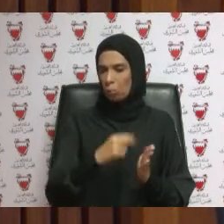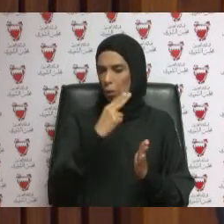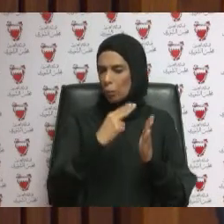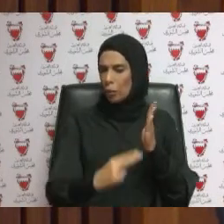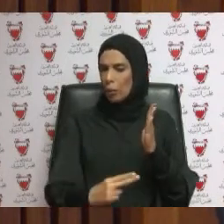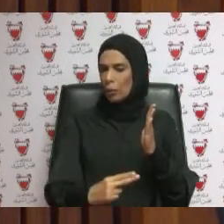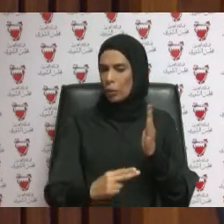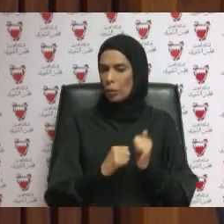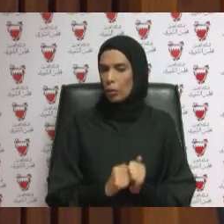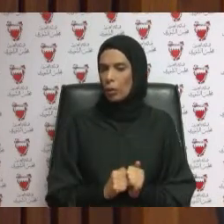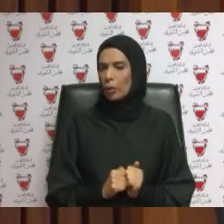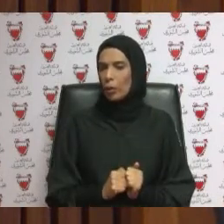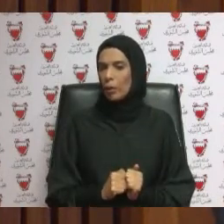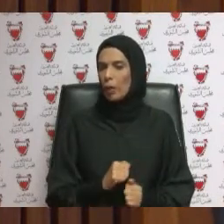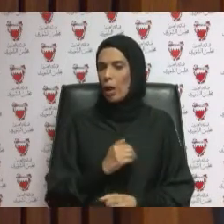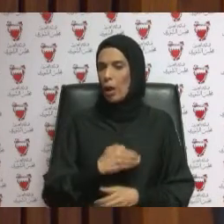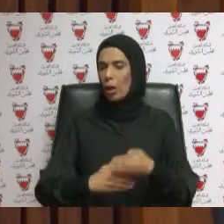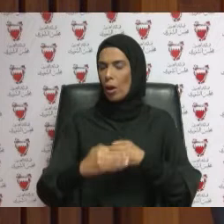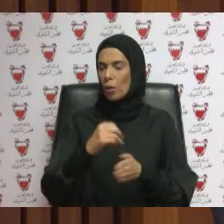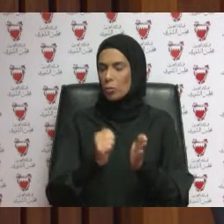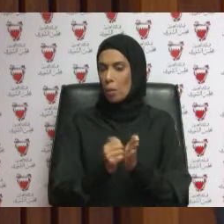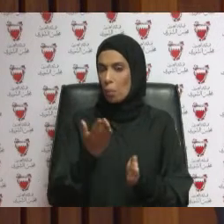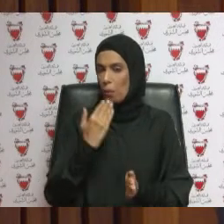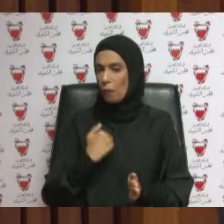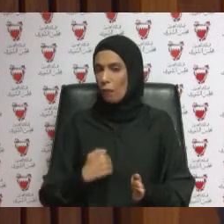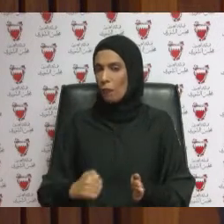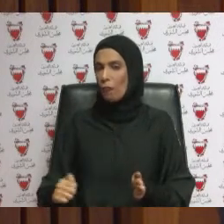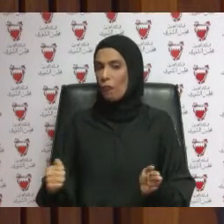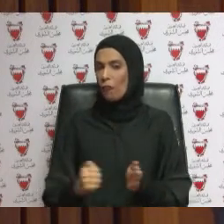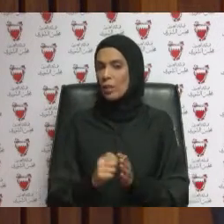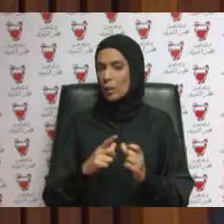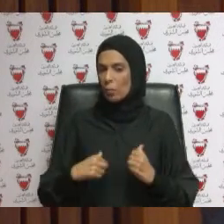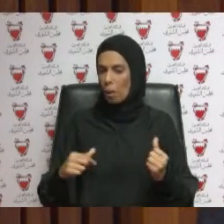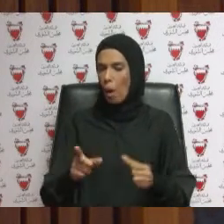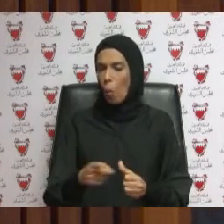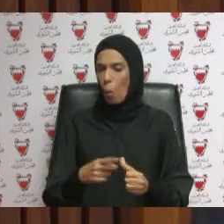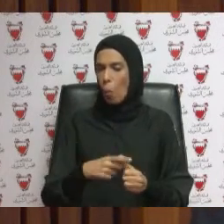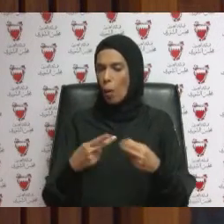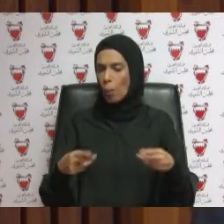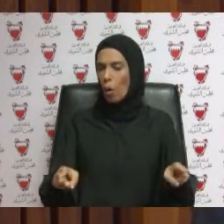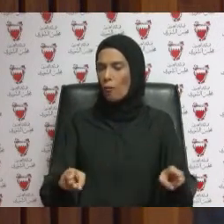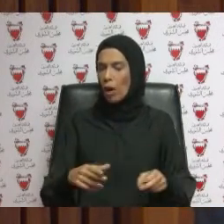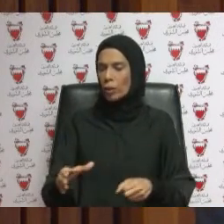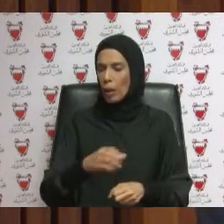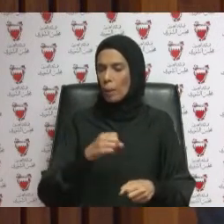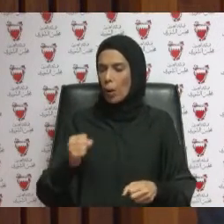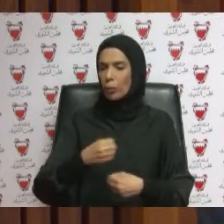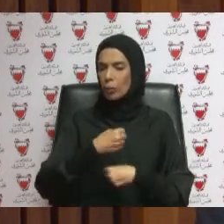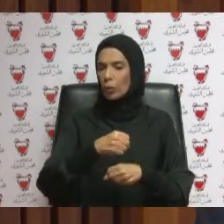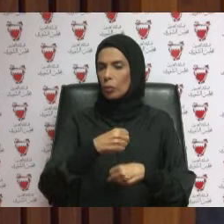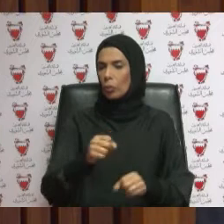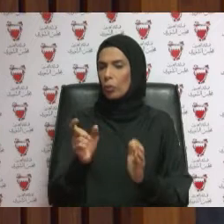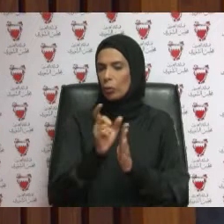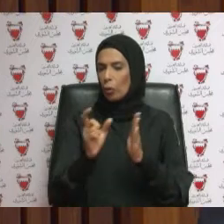يكون محلها عقارات سكنية لغير غرض السكن العائلي إلا بموافقة البلدية أو الأمانة المختصة ووفقا للضوابط